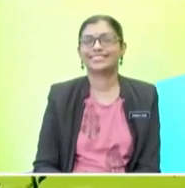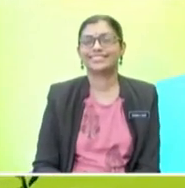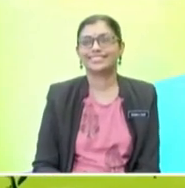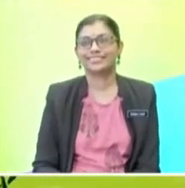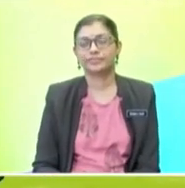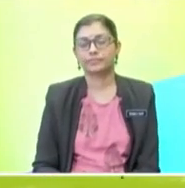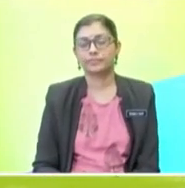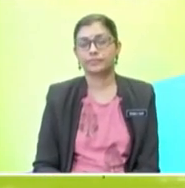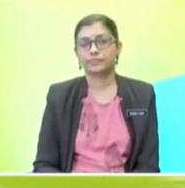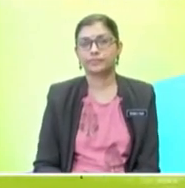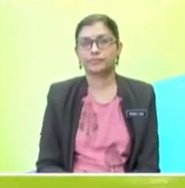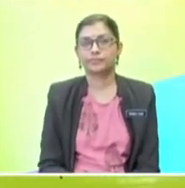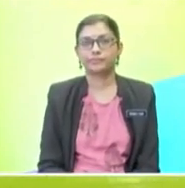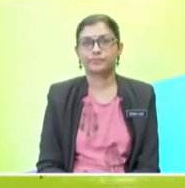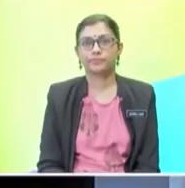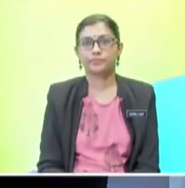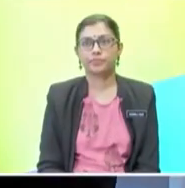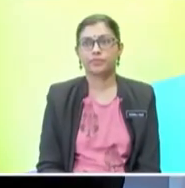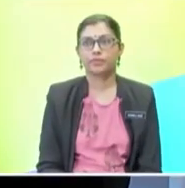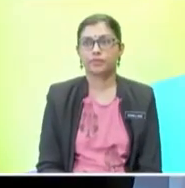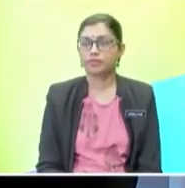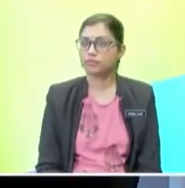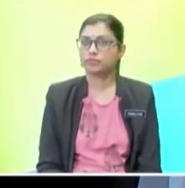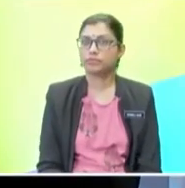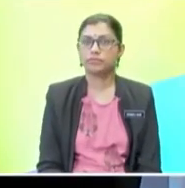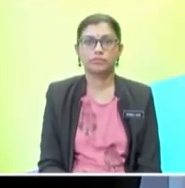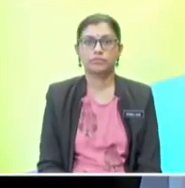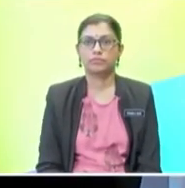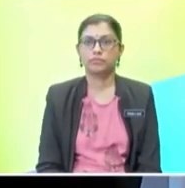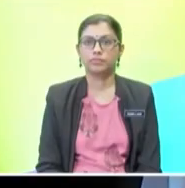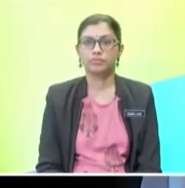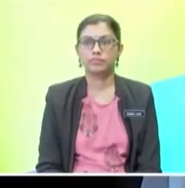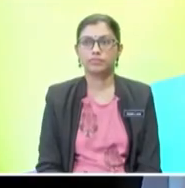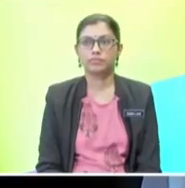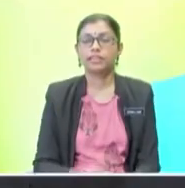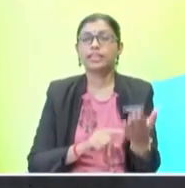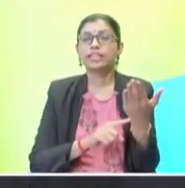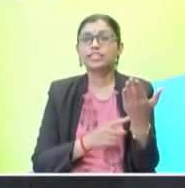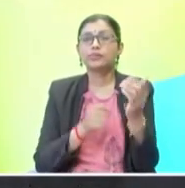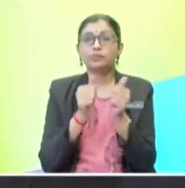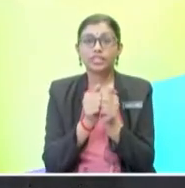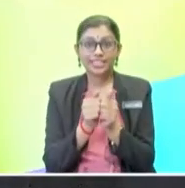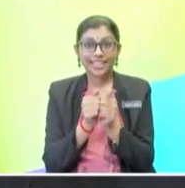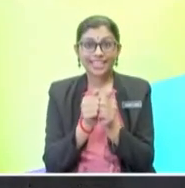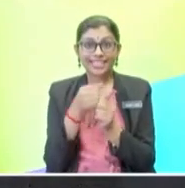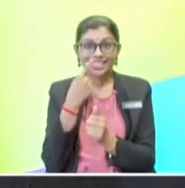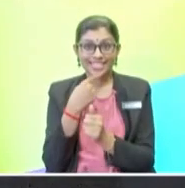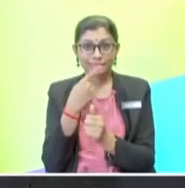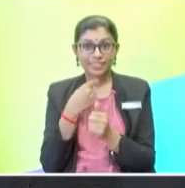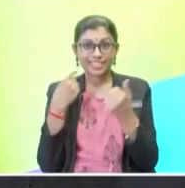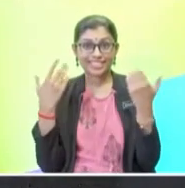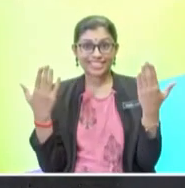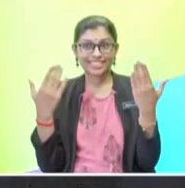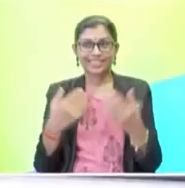sesi perkongsian hasil kerja murid ini. Jadi, kita nak mulakan dengan siapa dulu eh? Silakan Ria